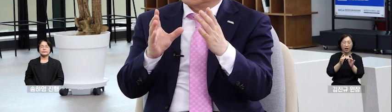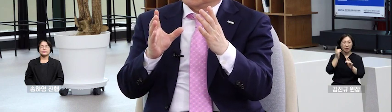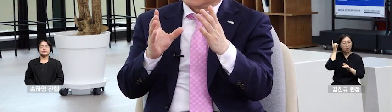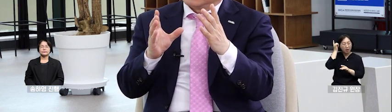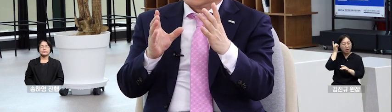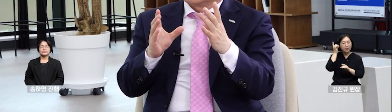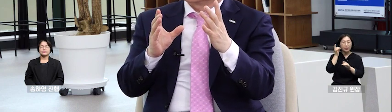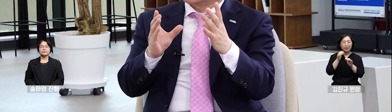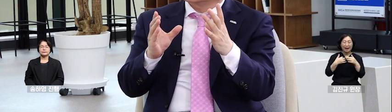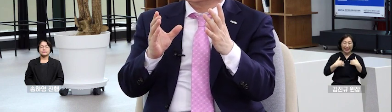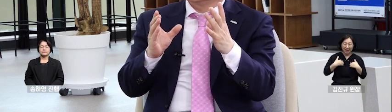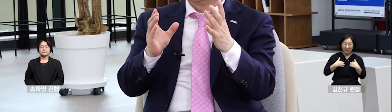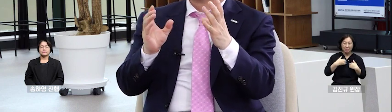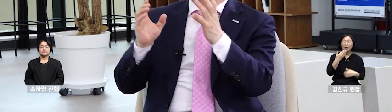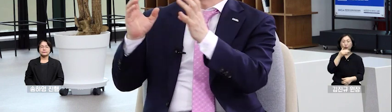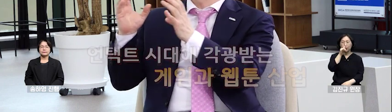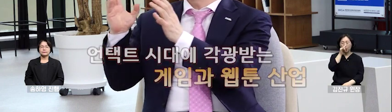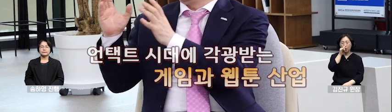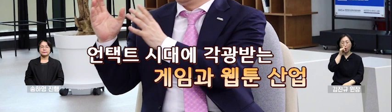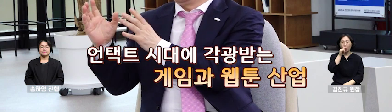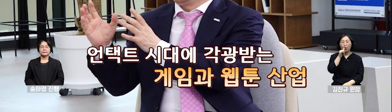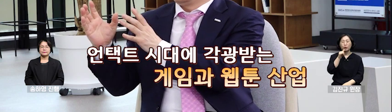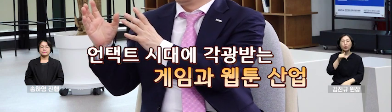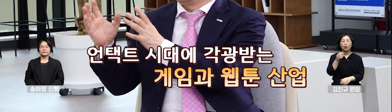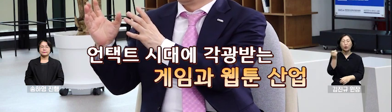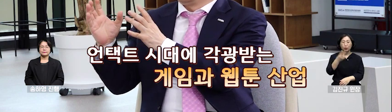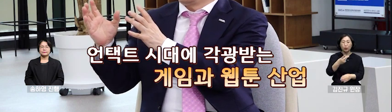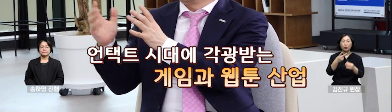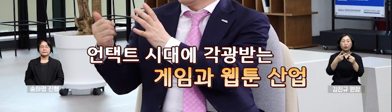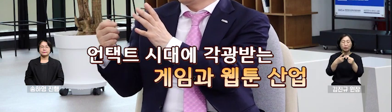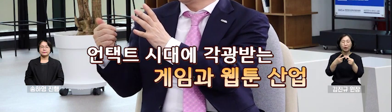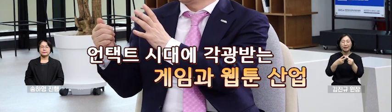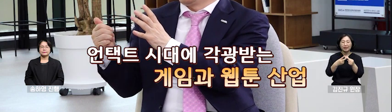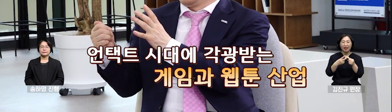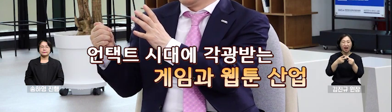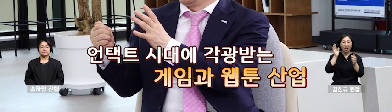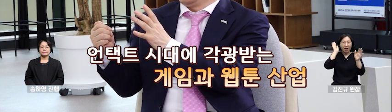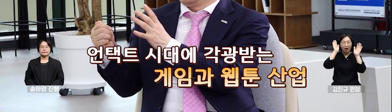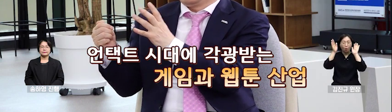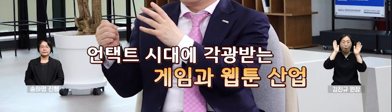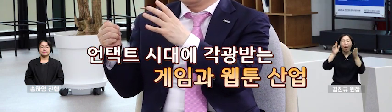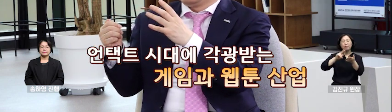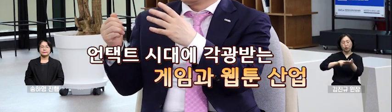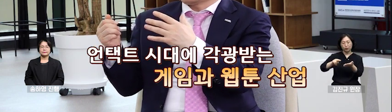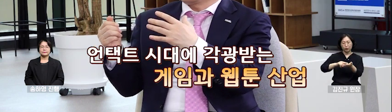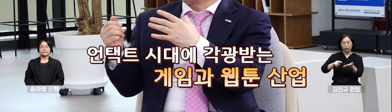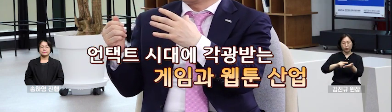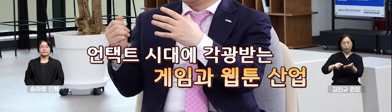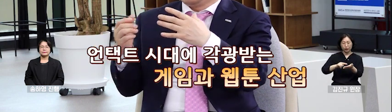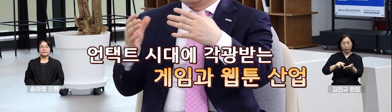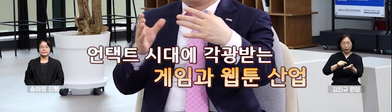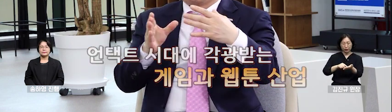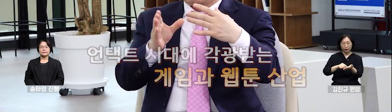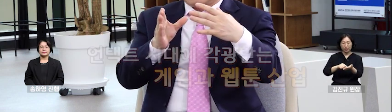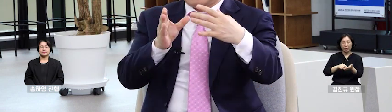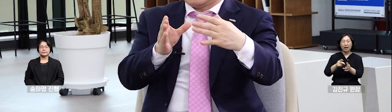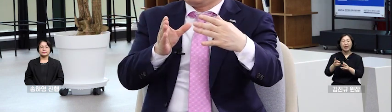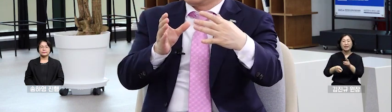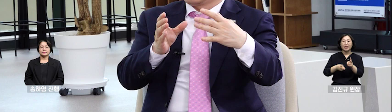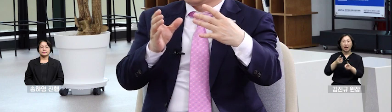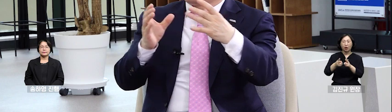많은 부분 또 하나가 다시 웹툰입니다 앱 터널 다시 제품으로 보기 때문에 서 산업적으로 보면